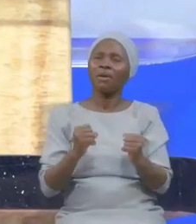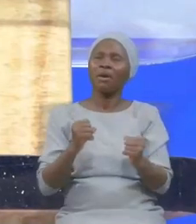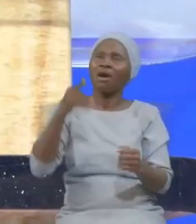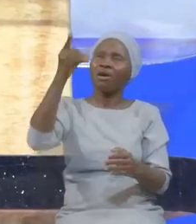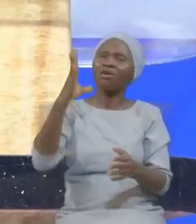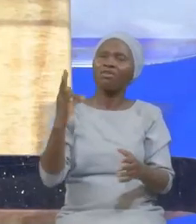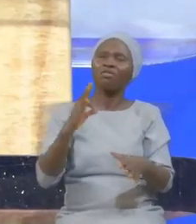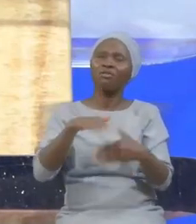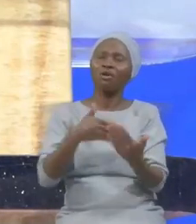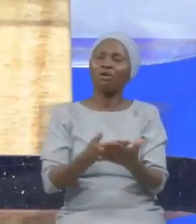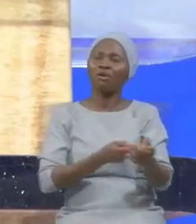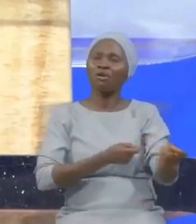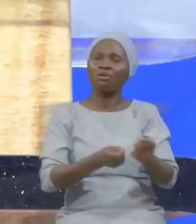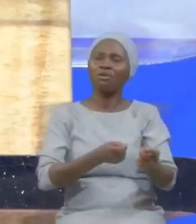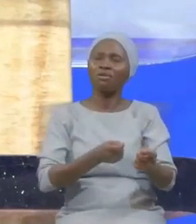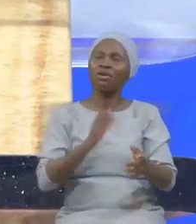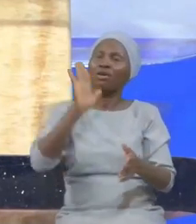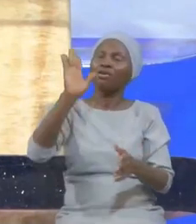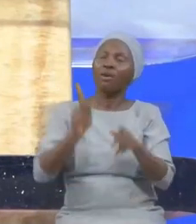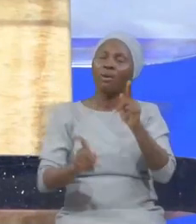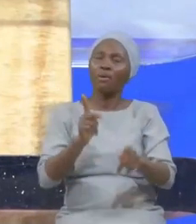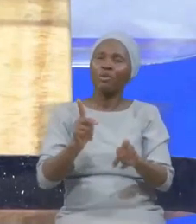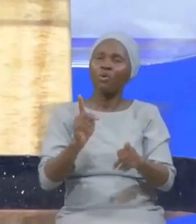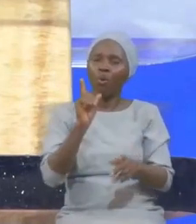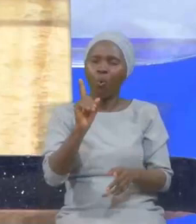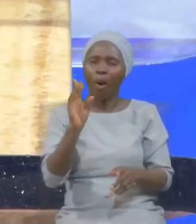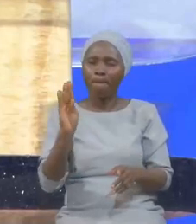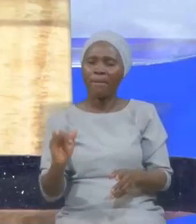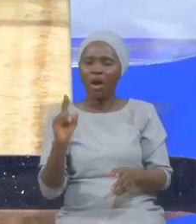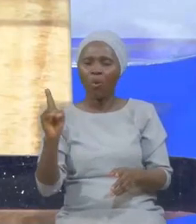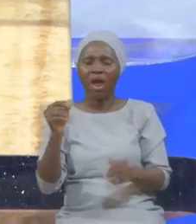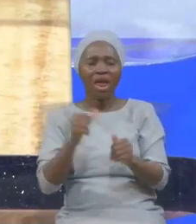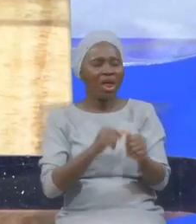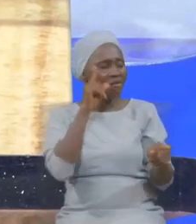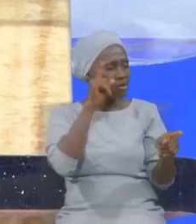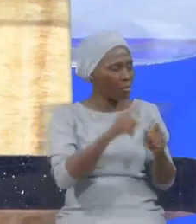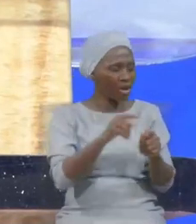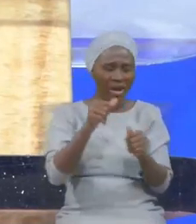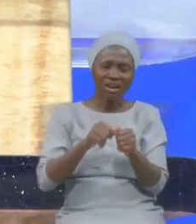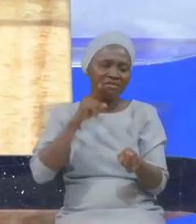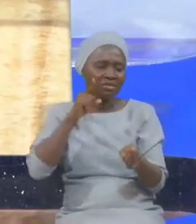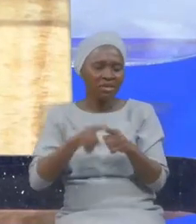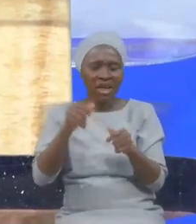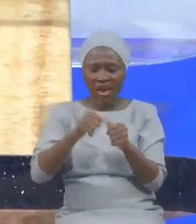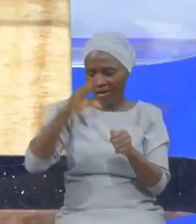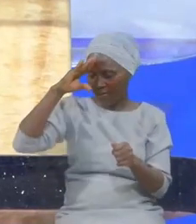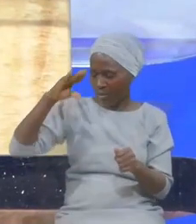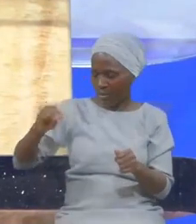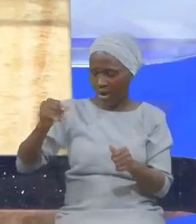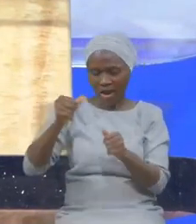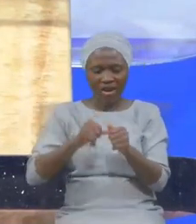toute domination. Ton peuple, un à un, chaque frère, chaque sœur, chaque garçon, chaque